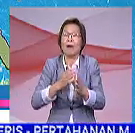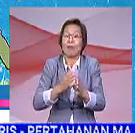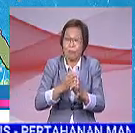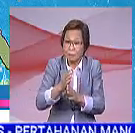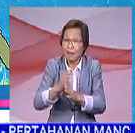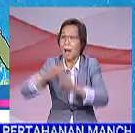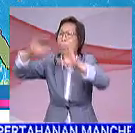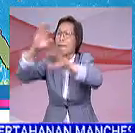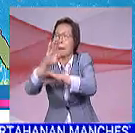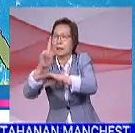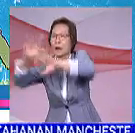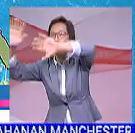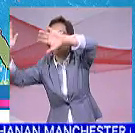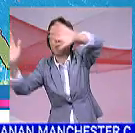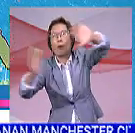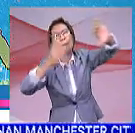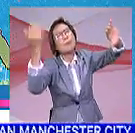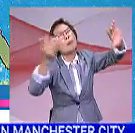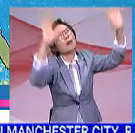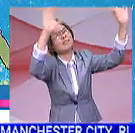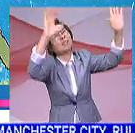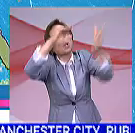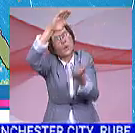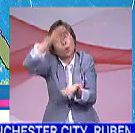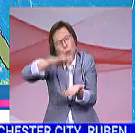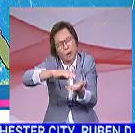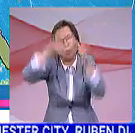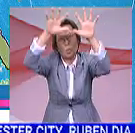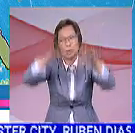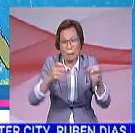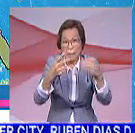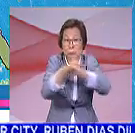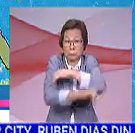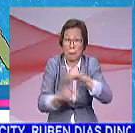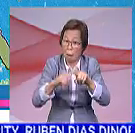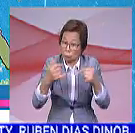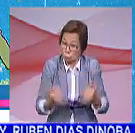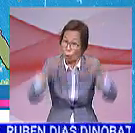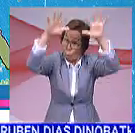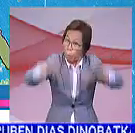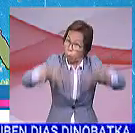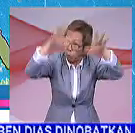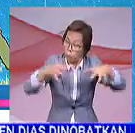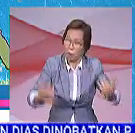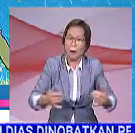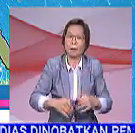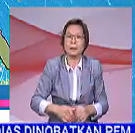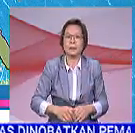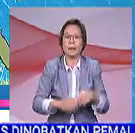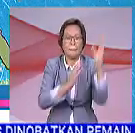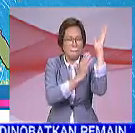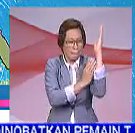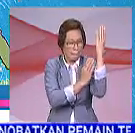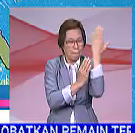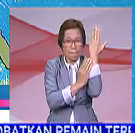dan kebiasaannya cuaca kurang hujan di kebanyakan negeri, tetapi hari ini agak lembap. Baik, tapi di bahagian pantai barat